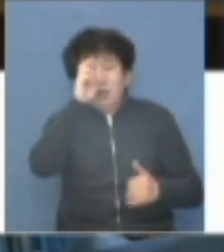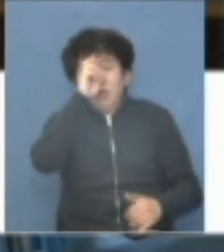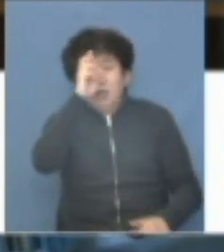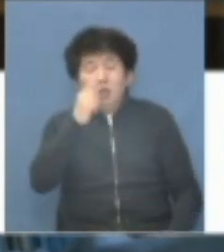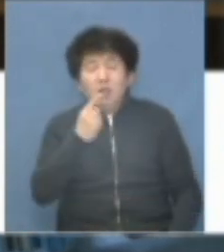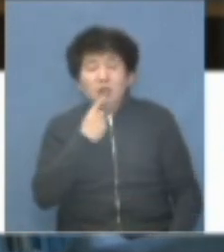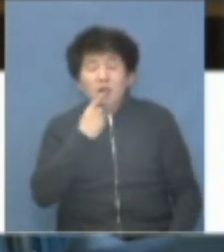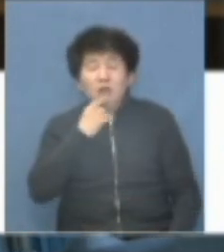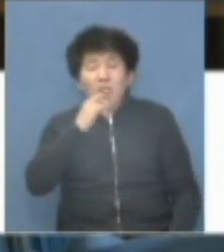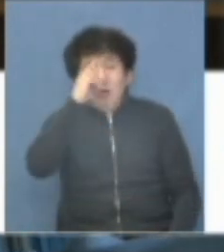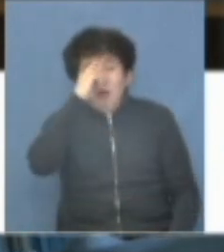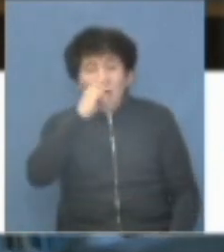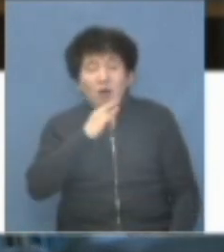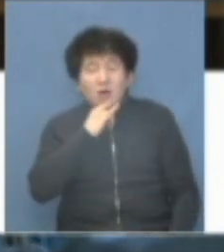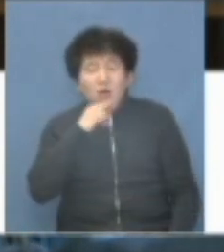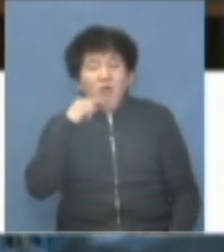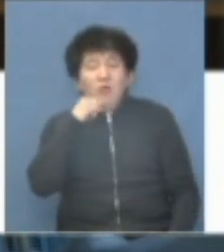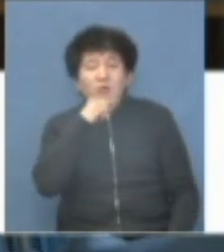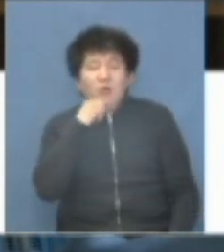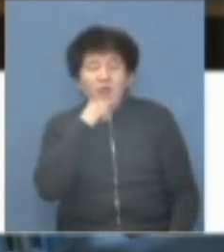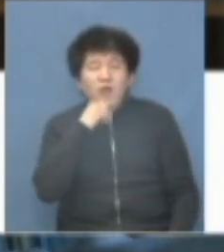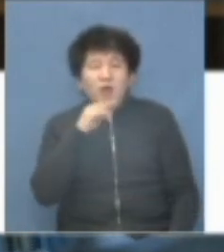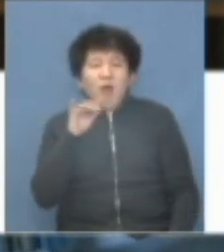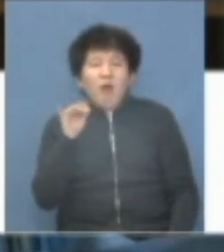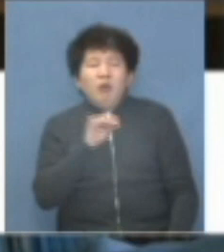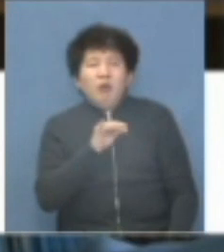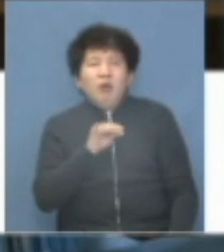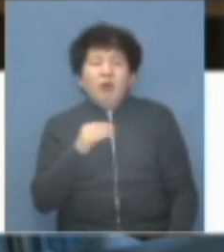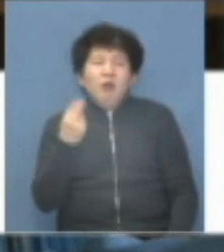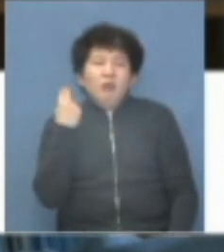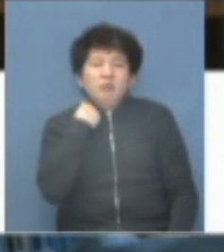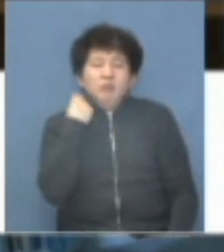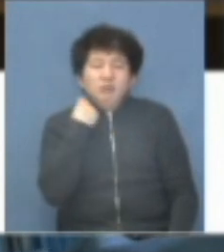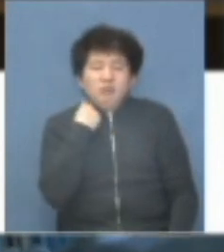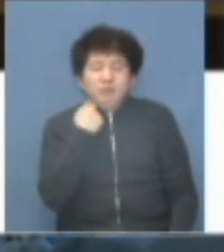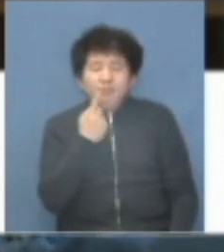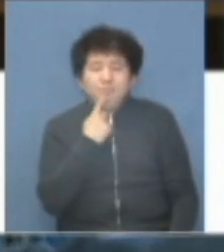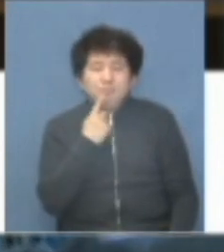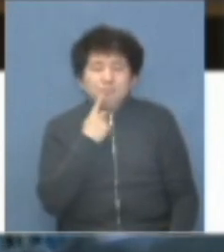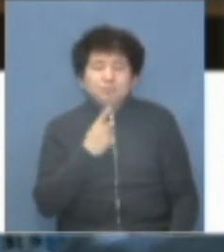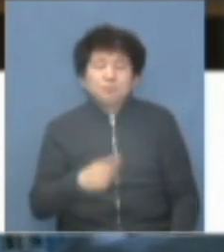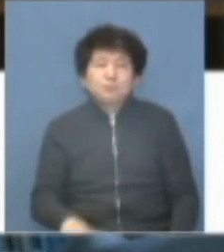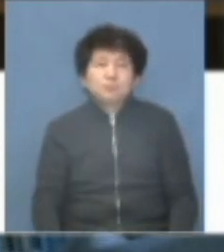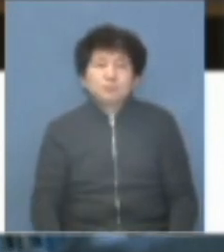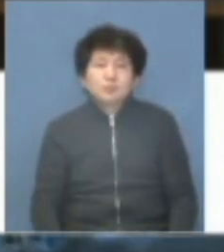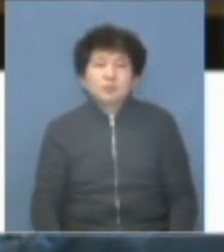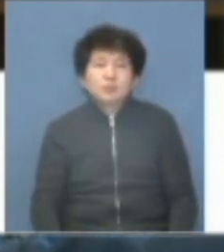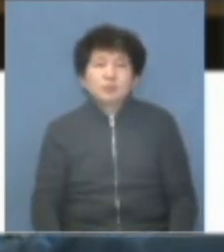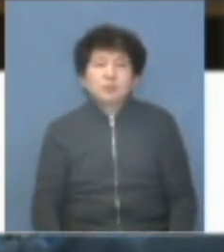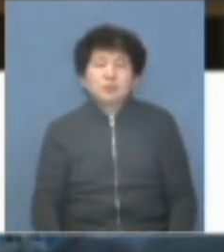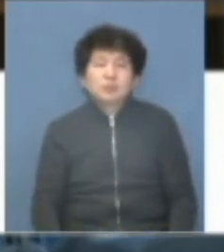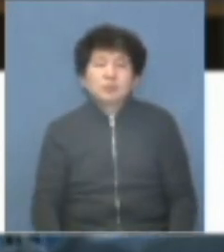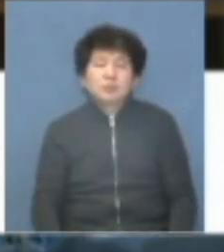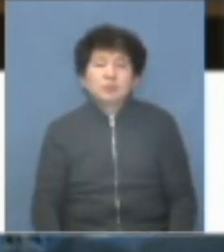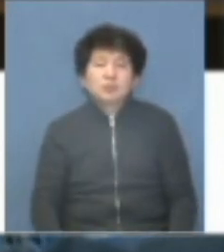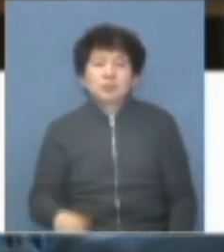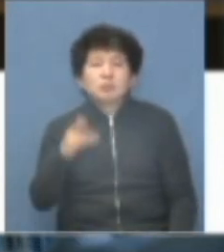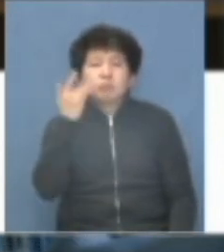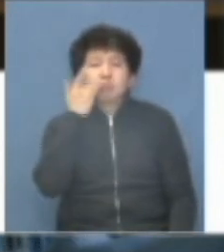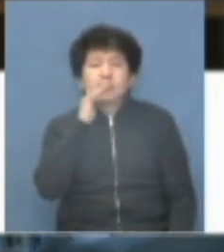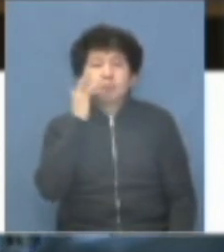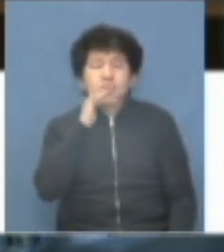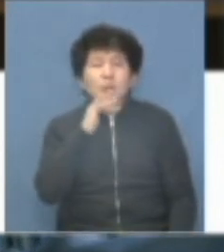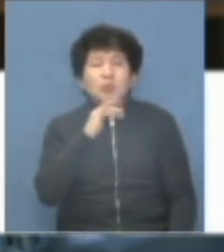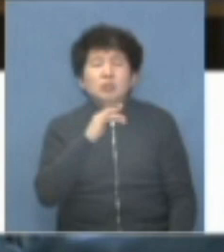тілі, орыс тілі және ресми тіл, және де ағылшын тілі заманға сай, мына техника тілі, және де шетелге жастарымыз